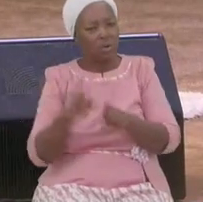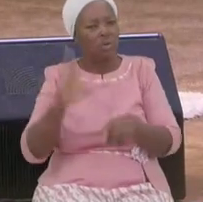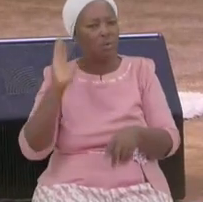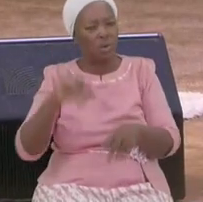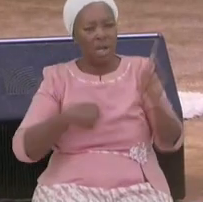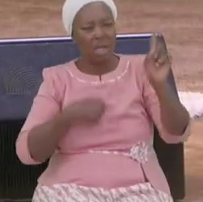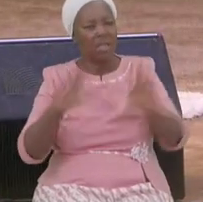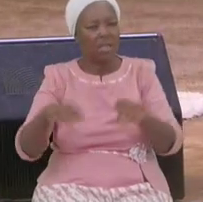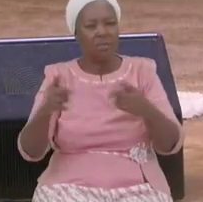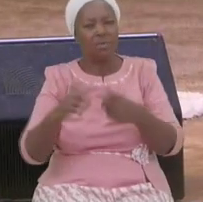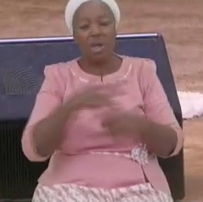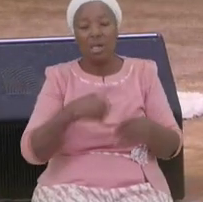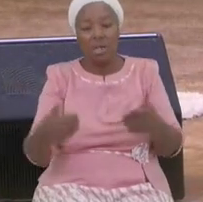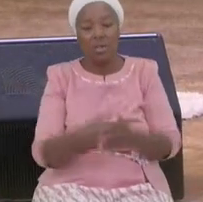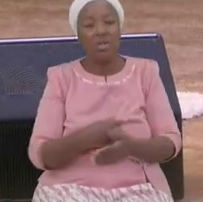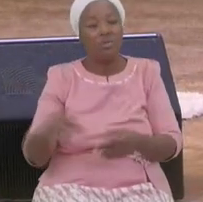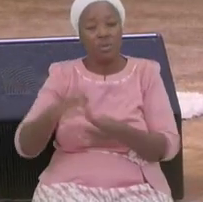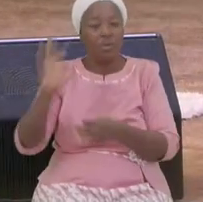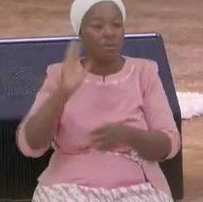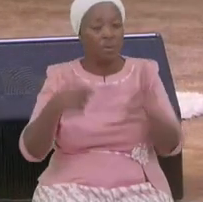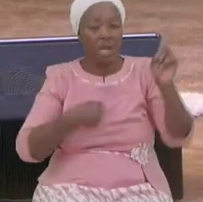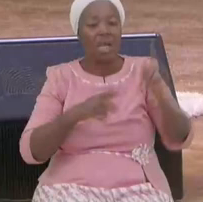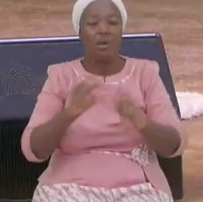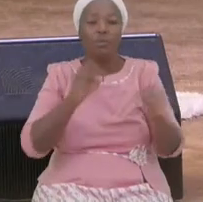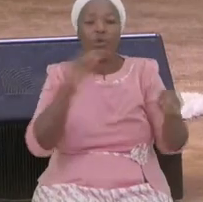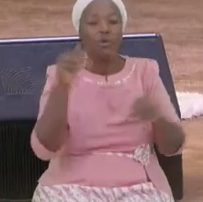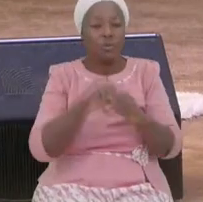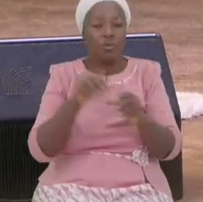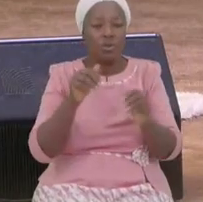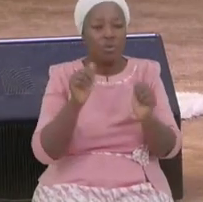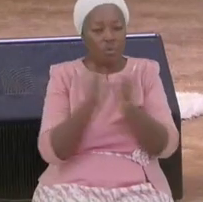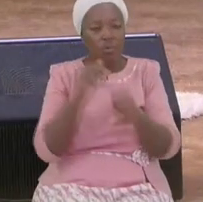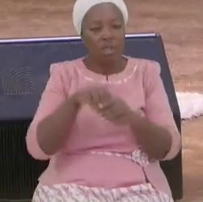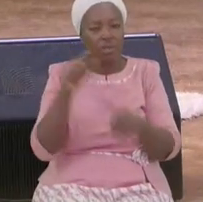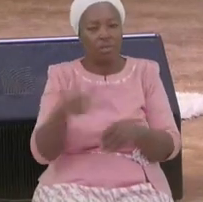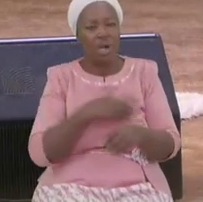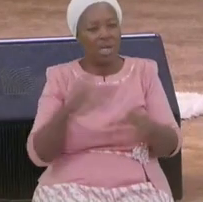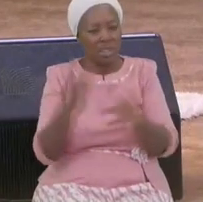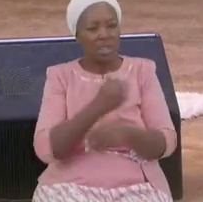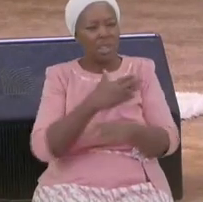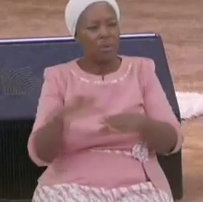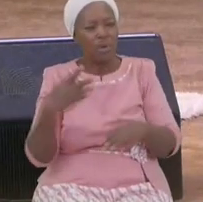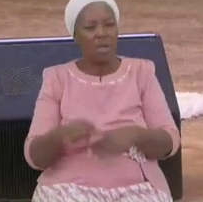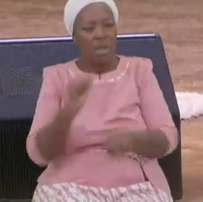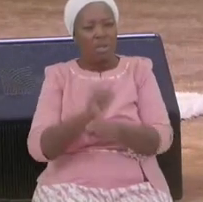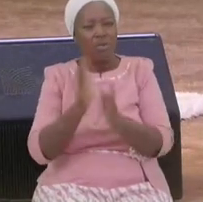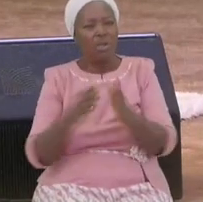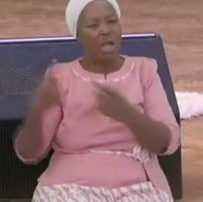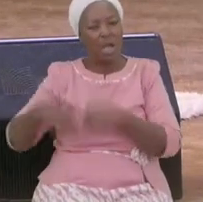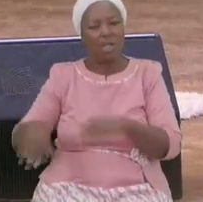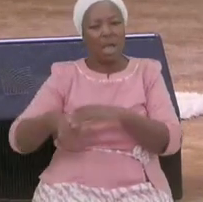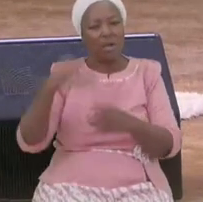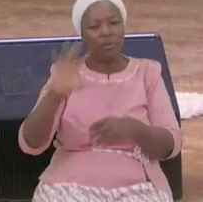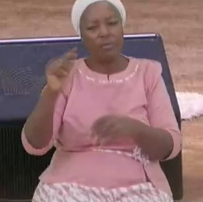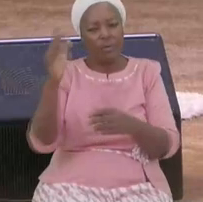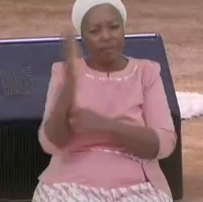vous un esprit nouveau. J'ôterai de votre corps le cœur de pierre et je vous donnerai un cœur